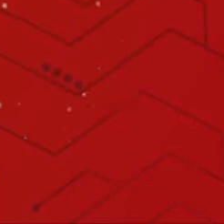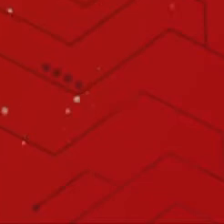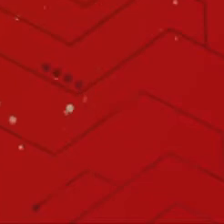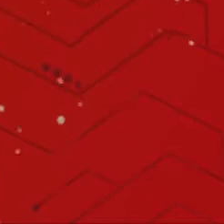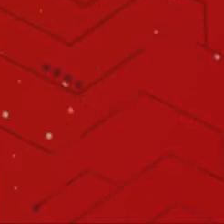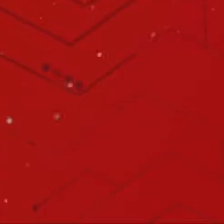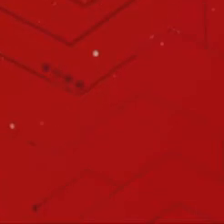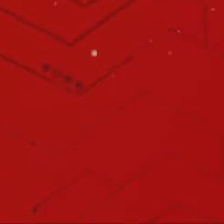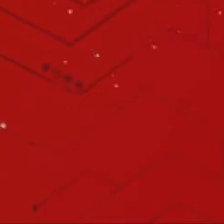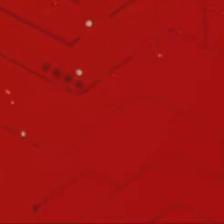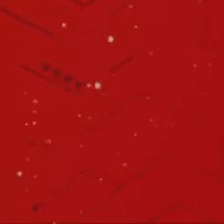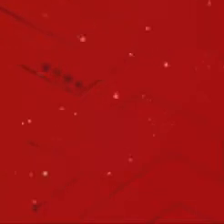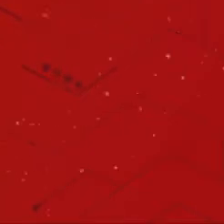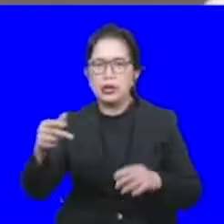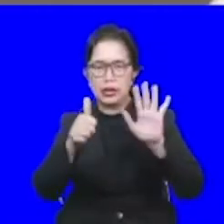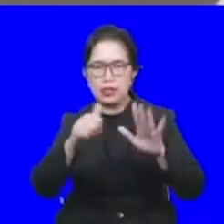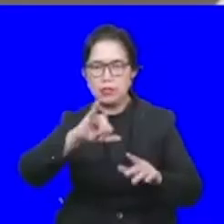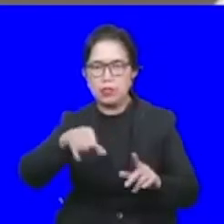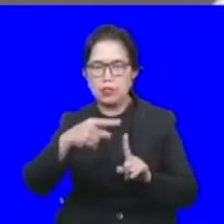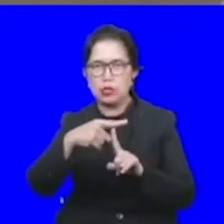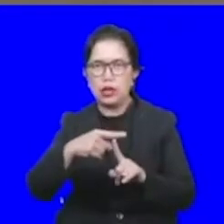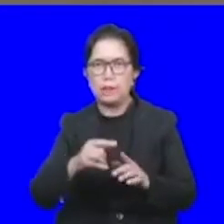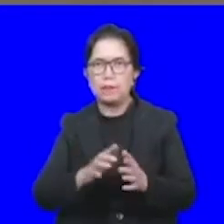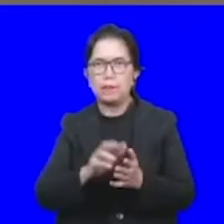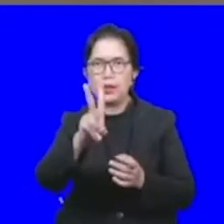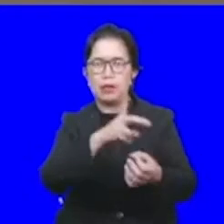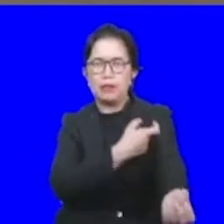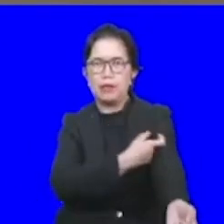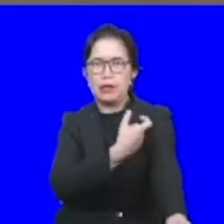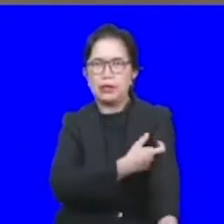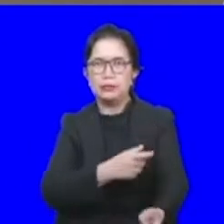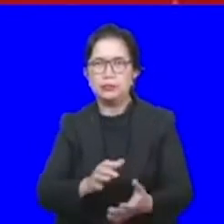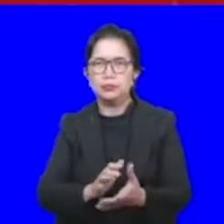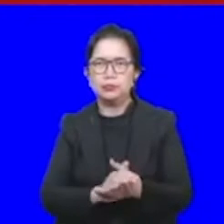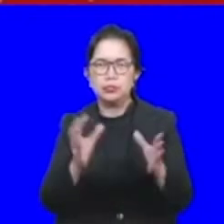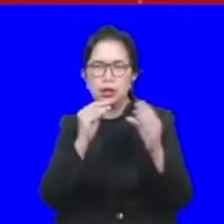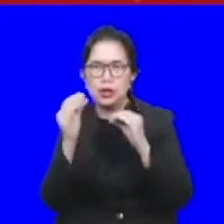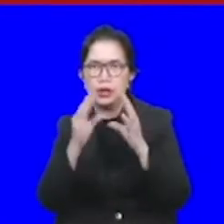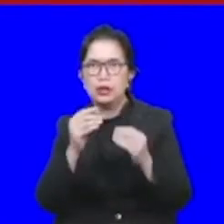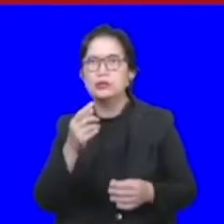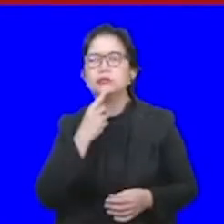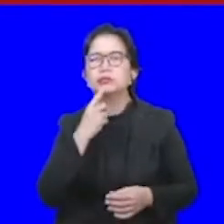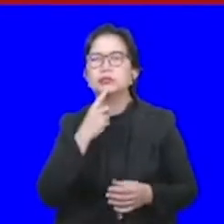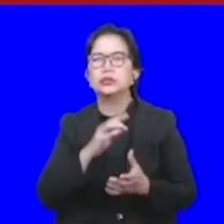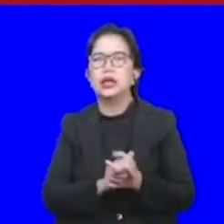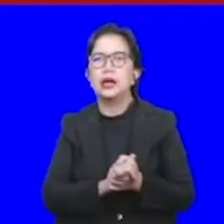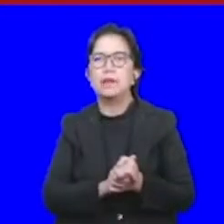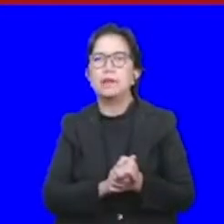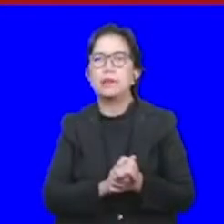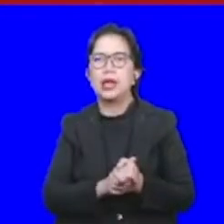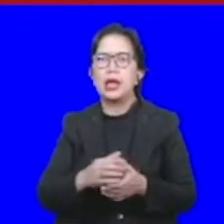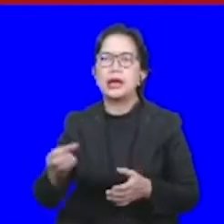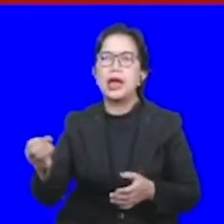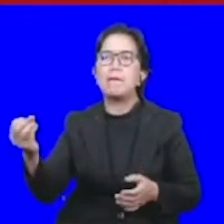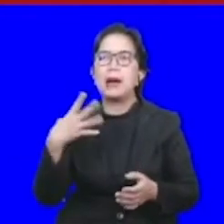hai CSO kita bicara soal vaksin itu artinya juga bicara soal efikasi nah supaya